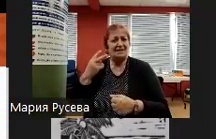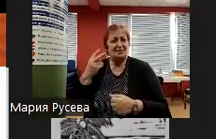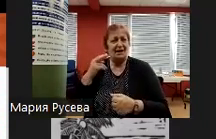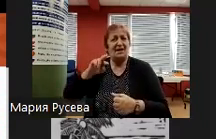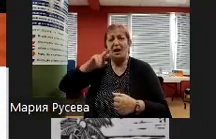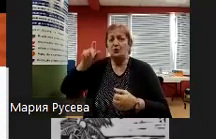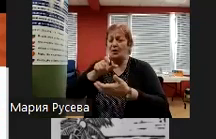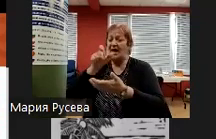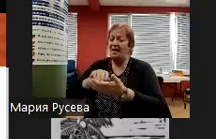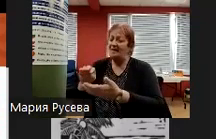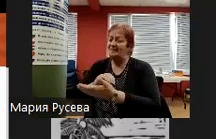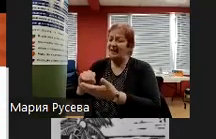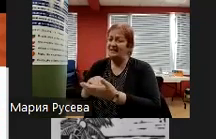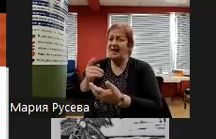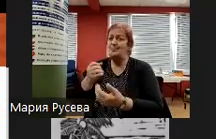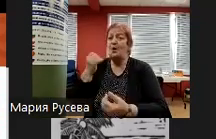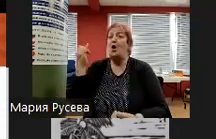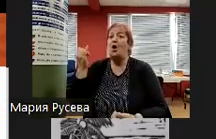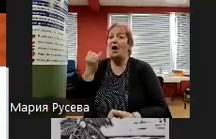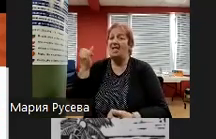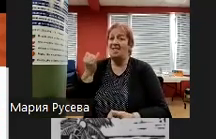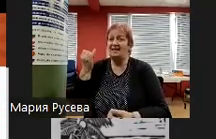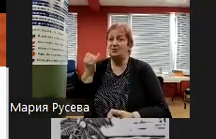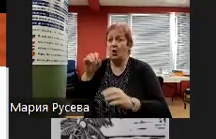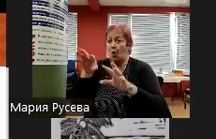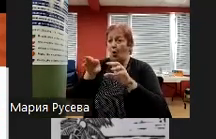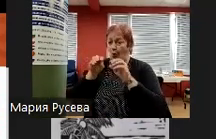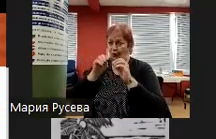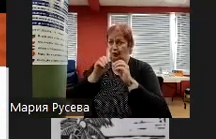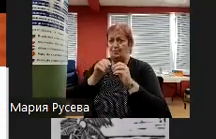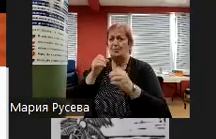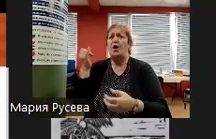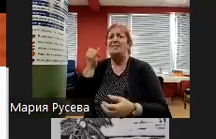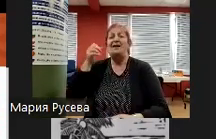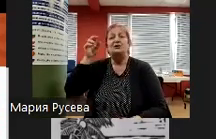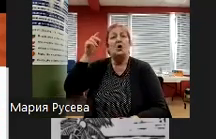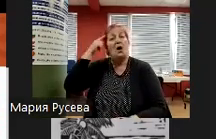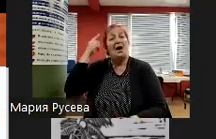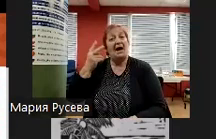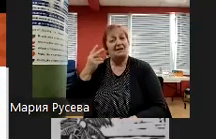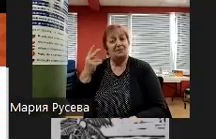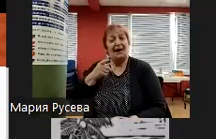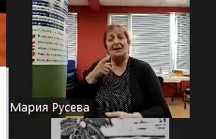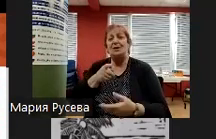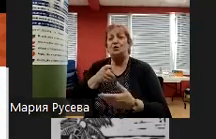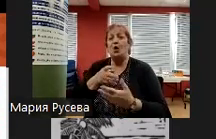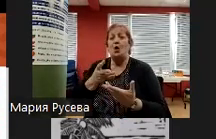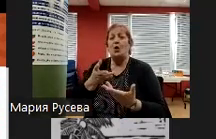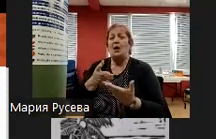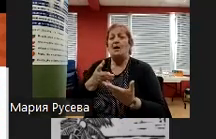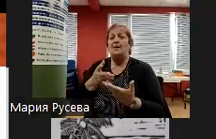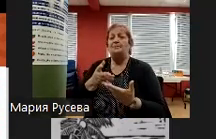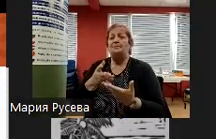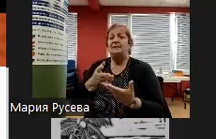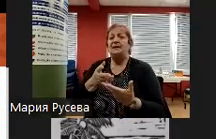текст е по-лесно разбираем и той е по-достъпен за